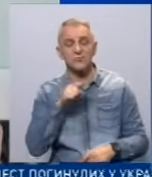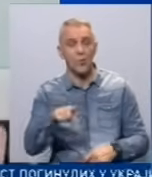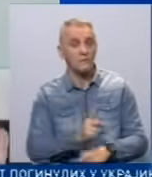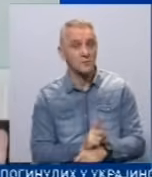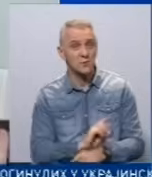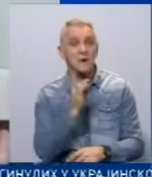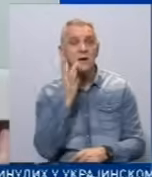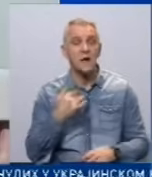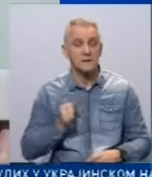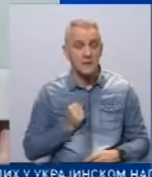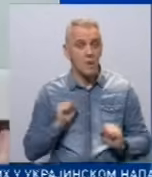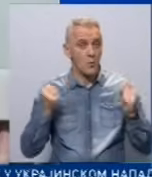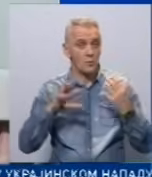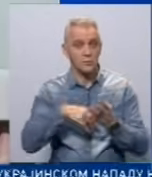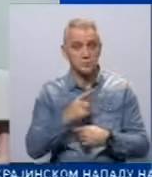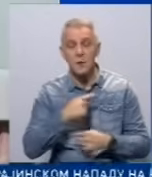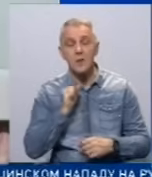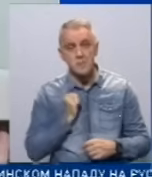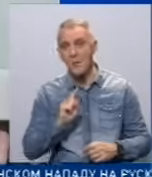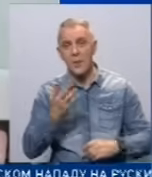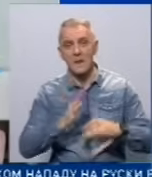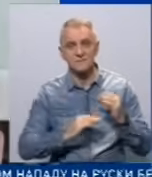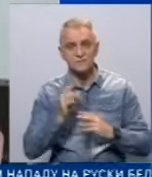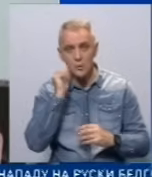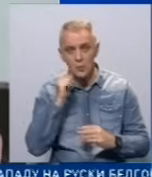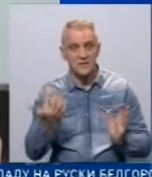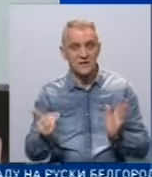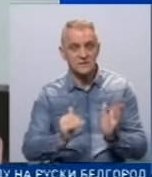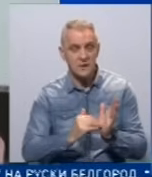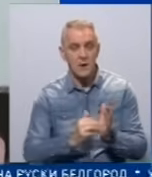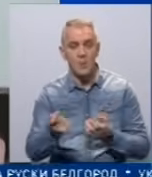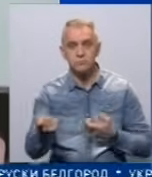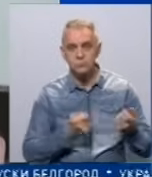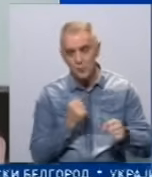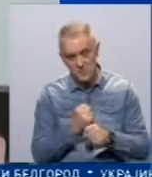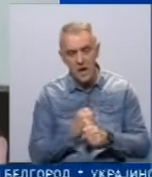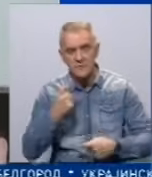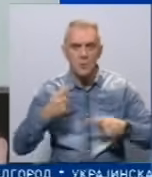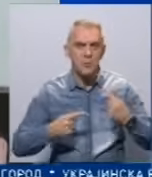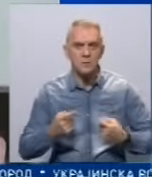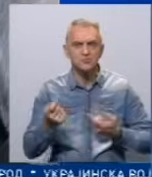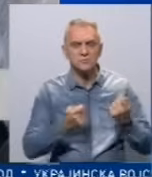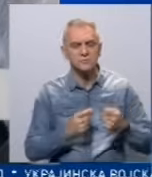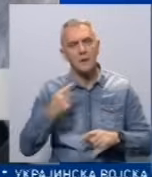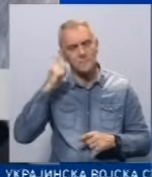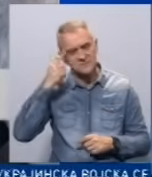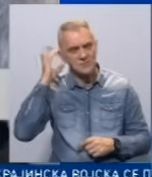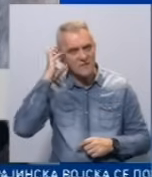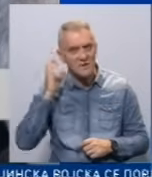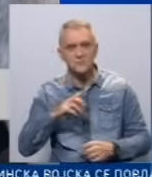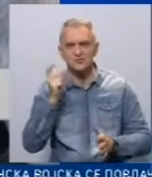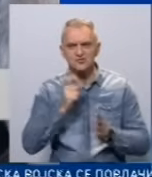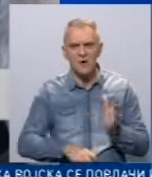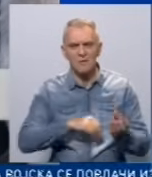imamo proteste, imamo nezadovoljstvo ljudi, da trebamo povući neke političke poteze, prije svega mislim na vladu. Članovi